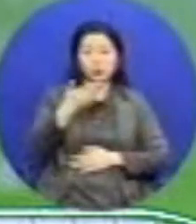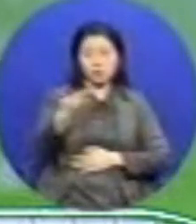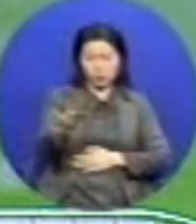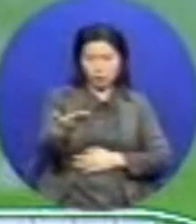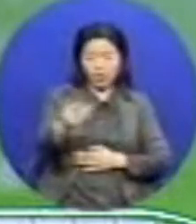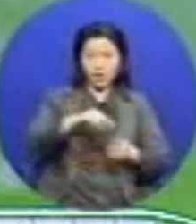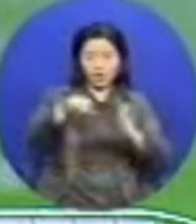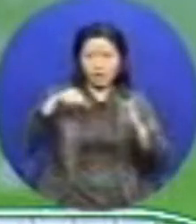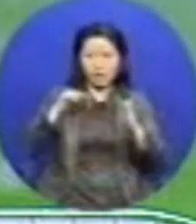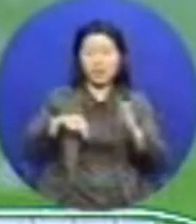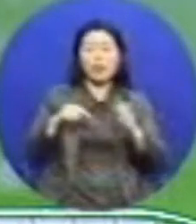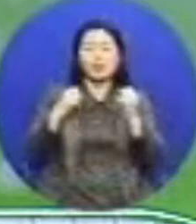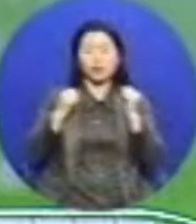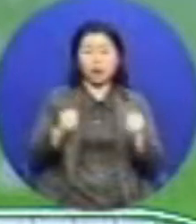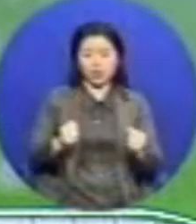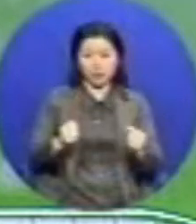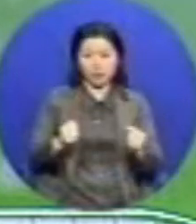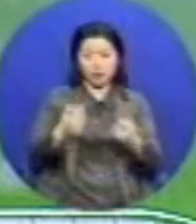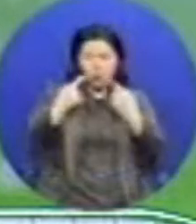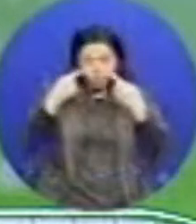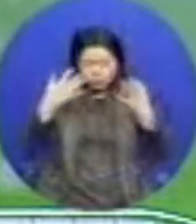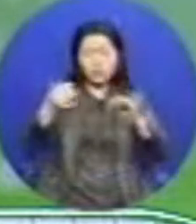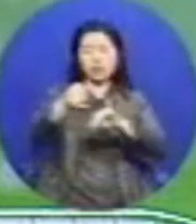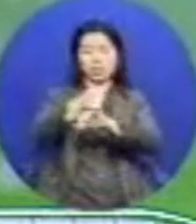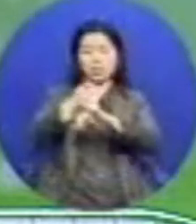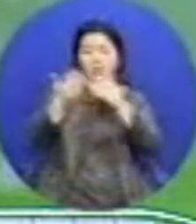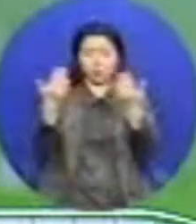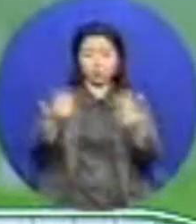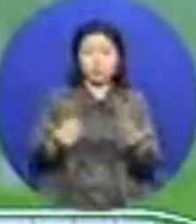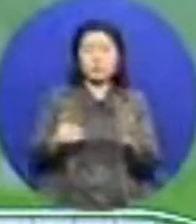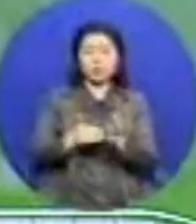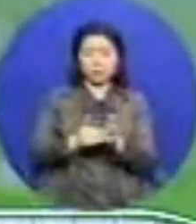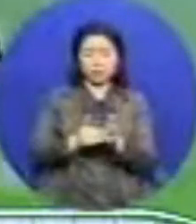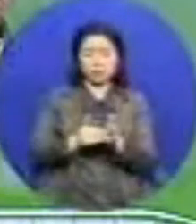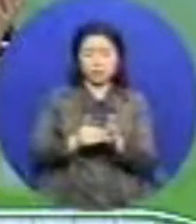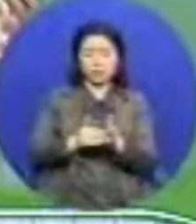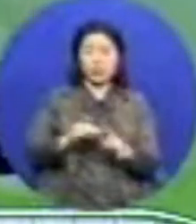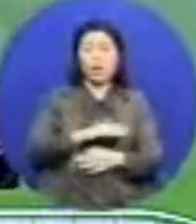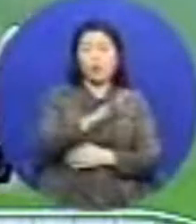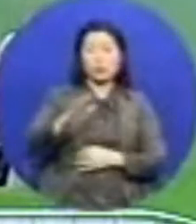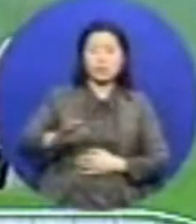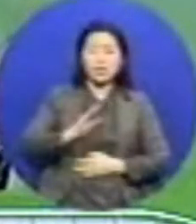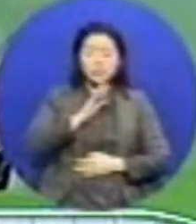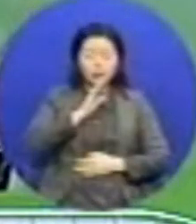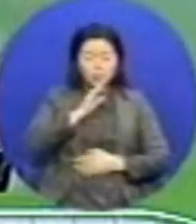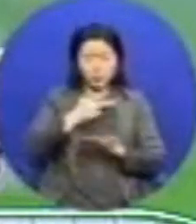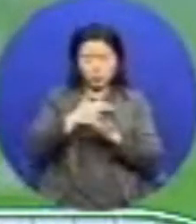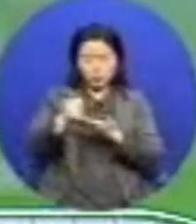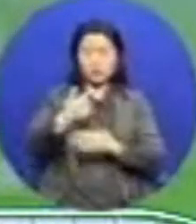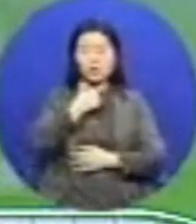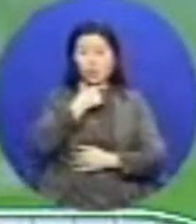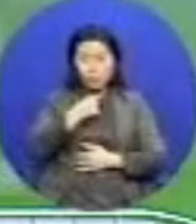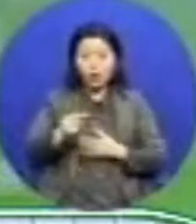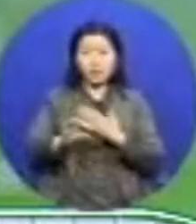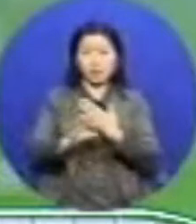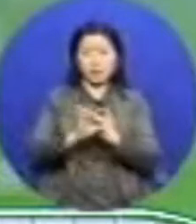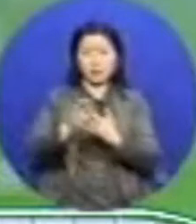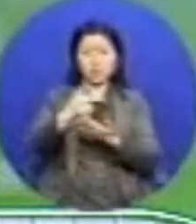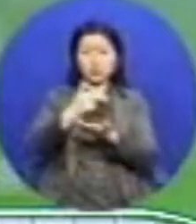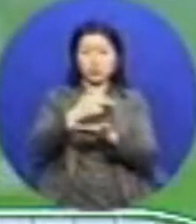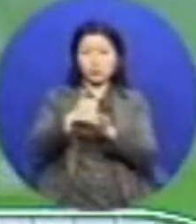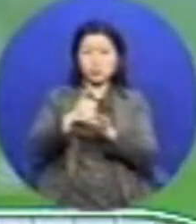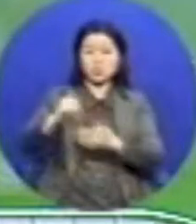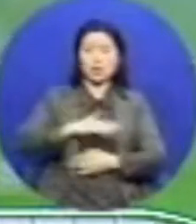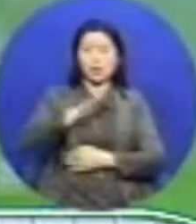거하리라 분명히 약속하셨습니다 우리가 진짜 예수님을 정말 원하면 주님이 우리에게